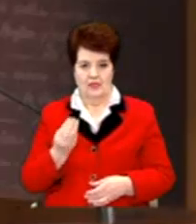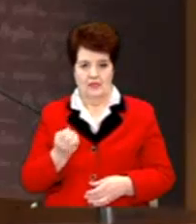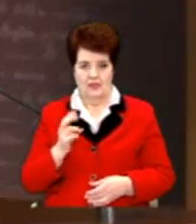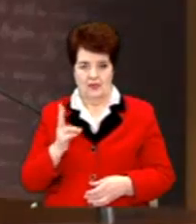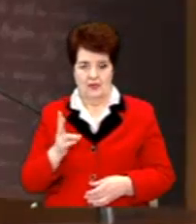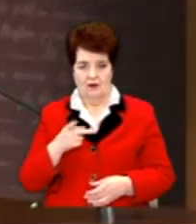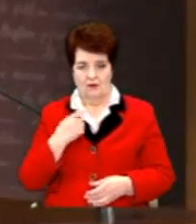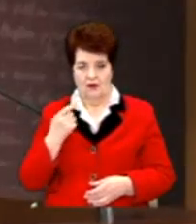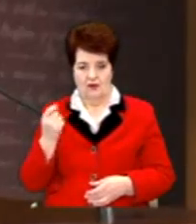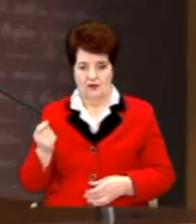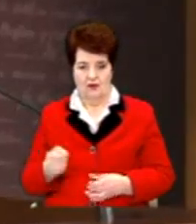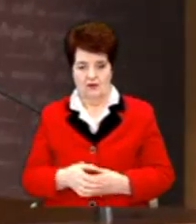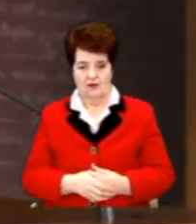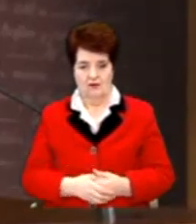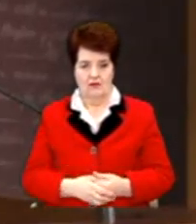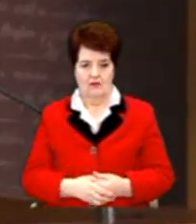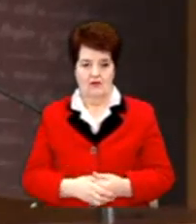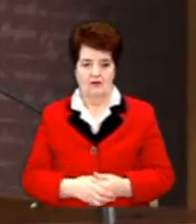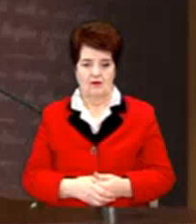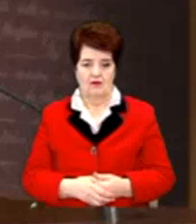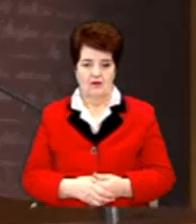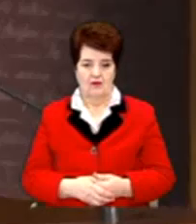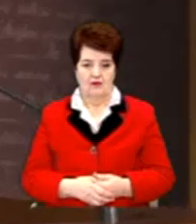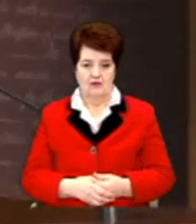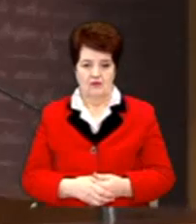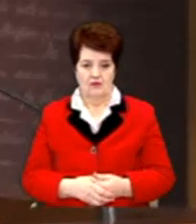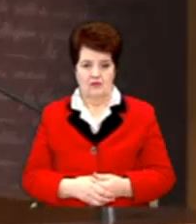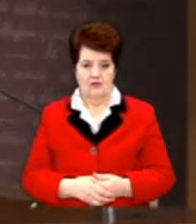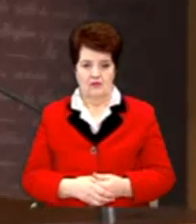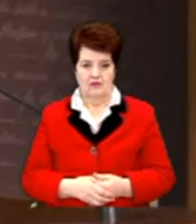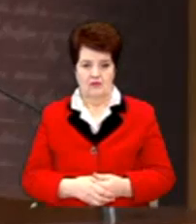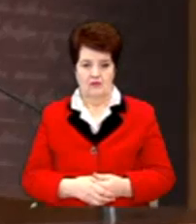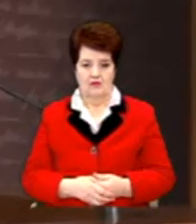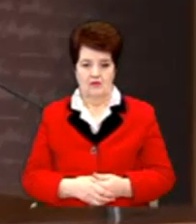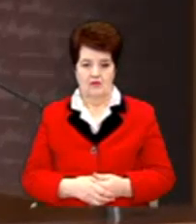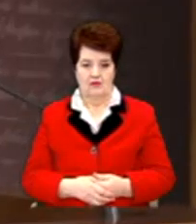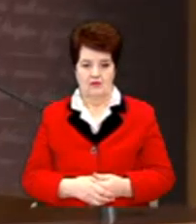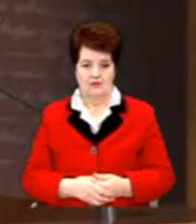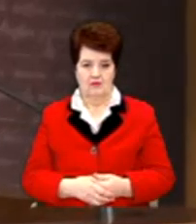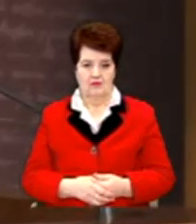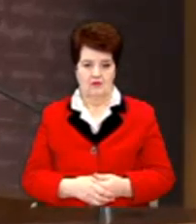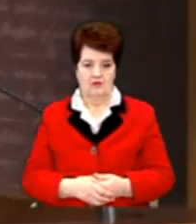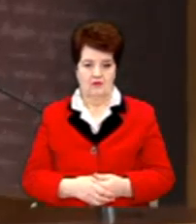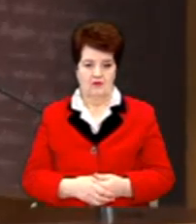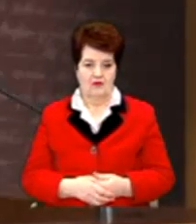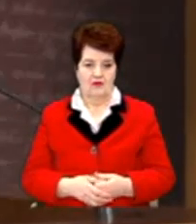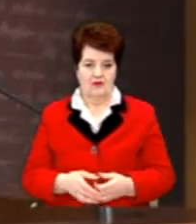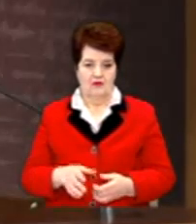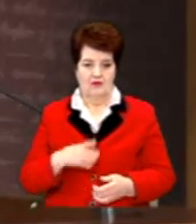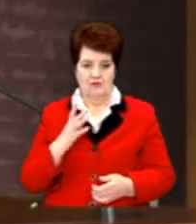They thought this was a great idea. And at least for the short term, it has been a